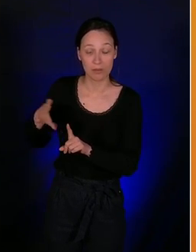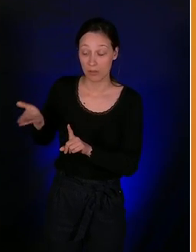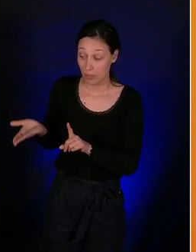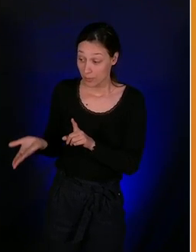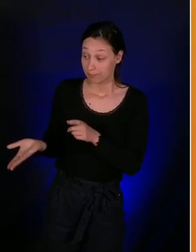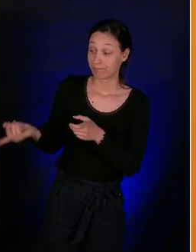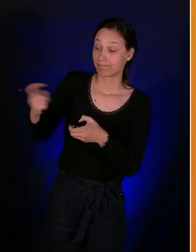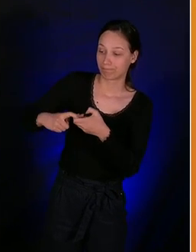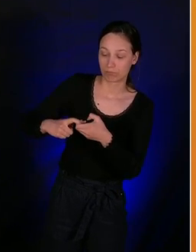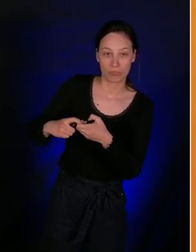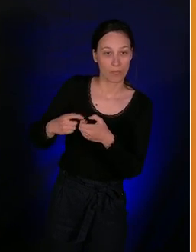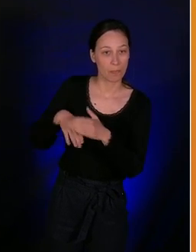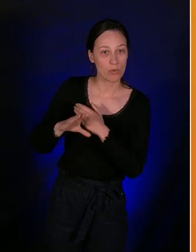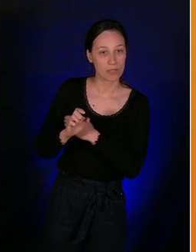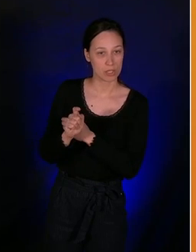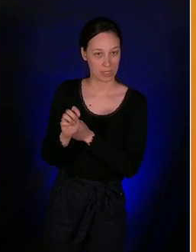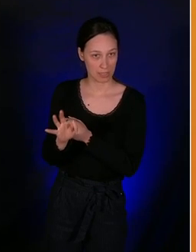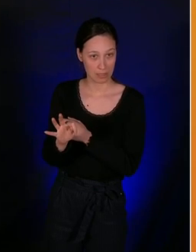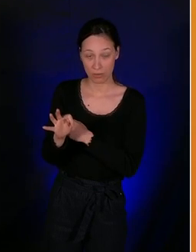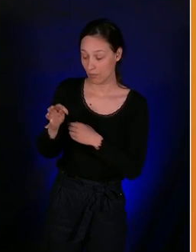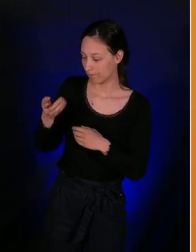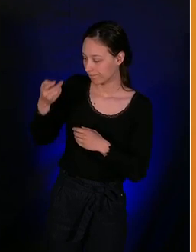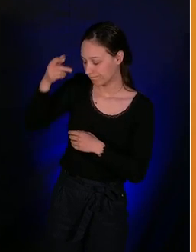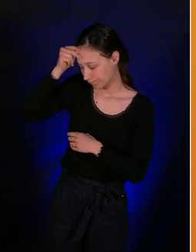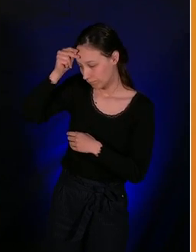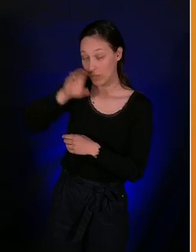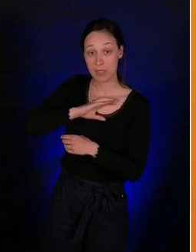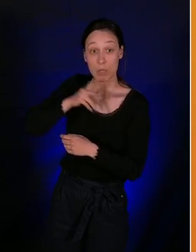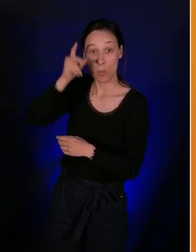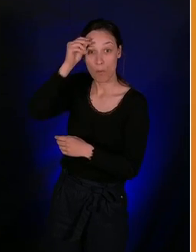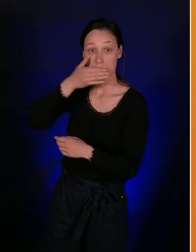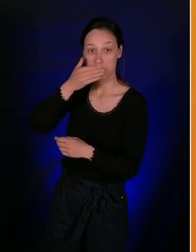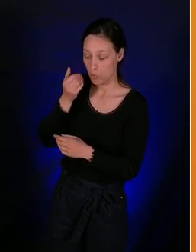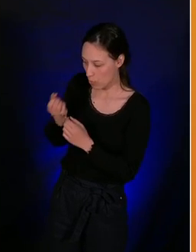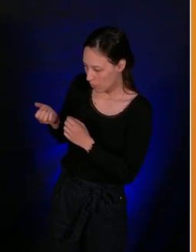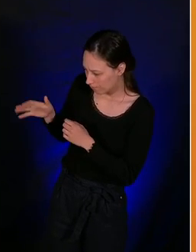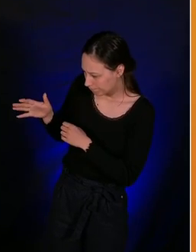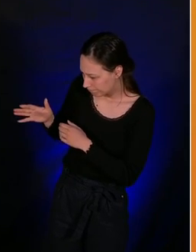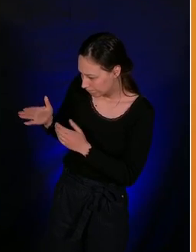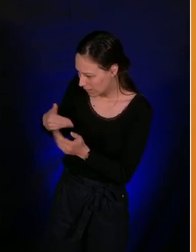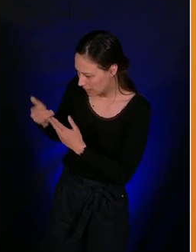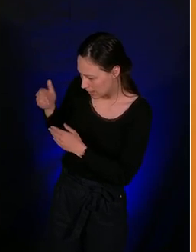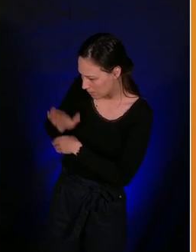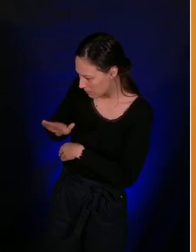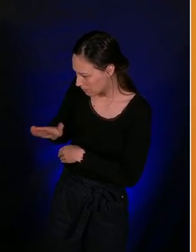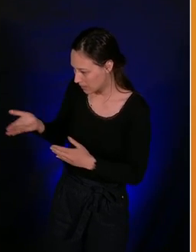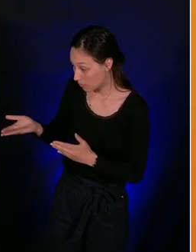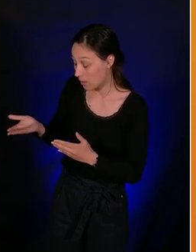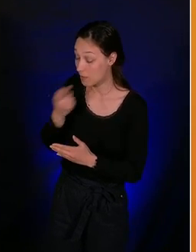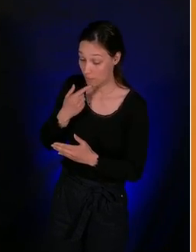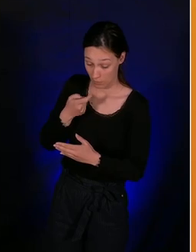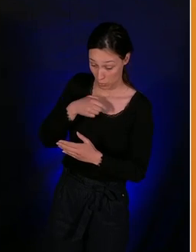syndicat nous permet de mieux comprendre les particularités de ce métier et donc d'adapter notre stratégie et nos modes